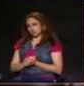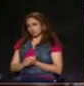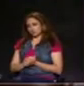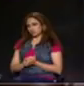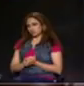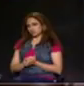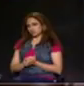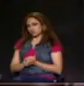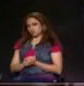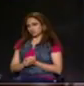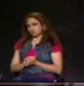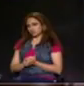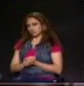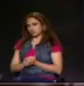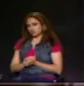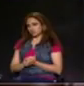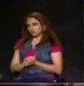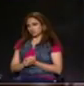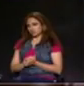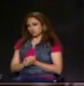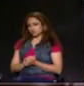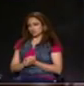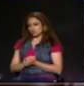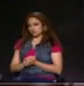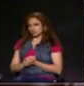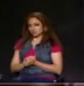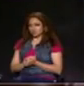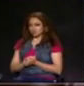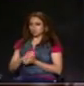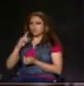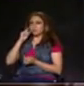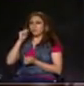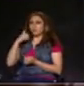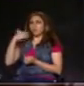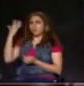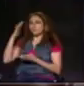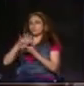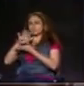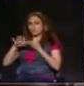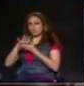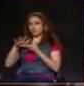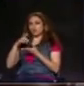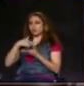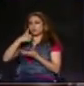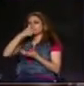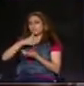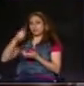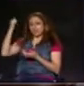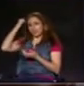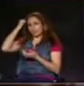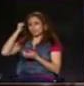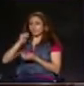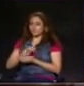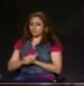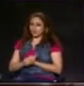كل محدش له دعوة بيا قلتها لأبويا مثلا في خناقة، ودي حصلت لنا كلنا. بس